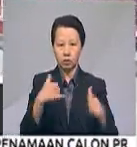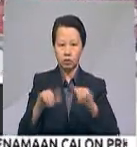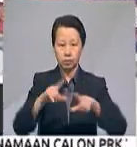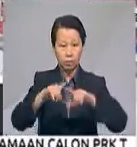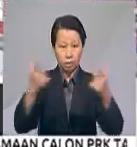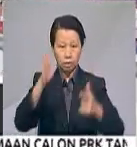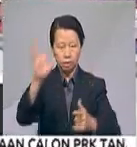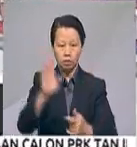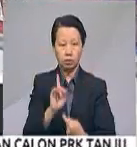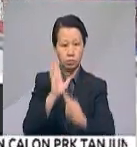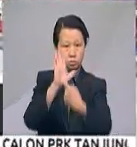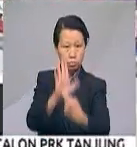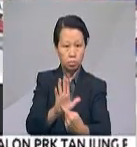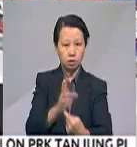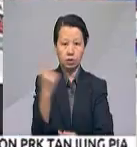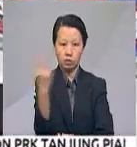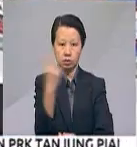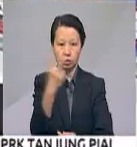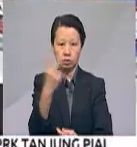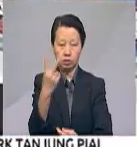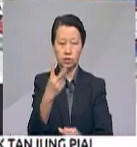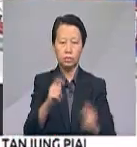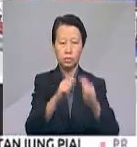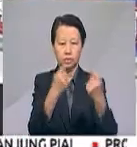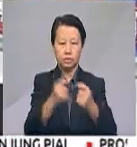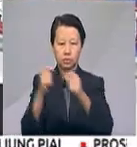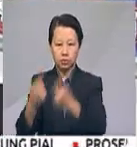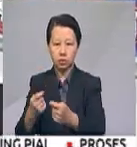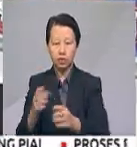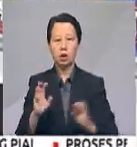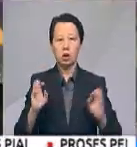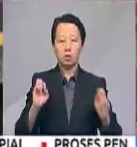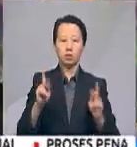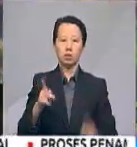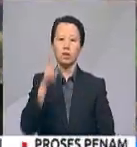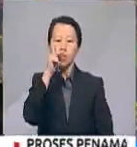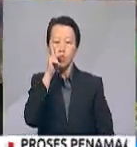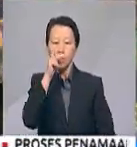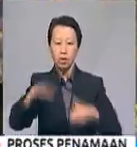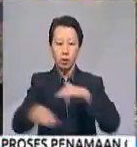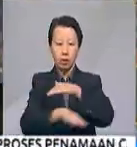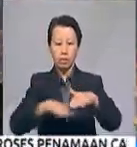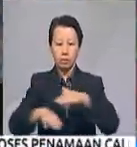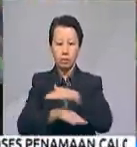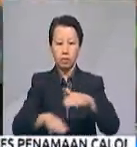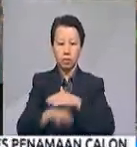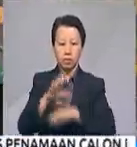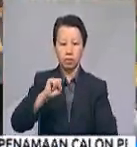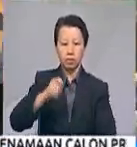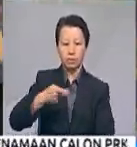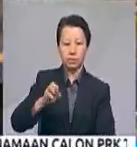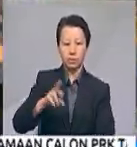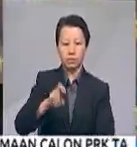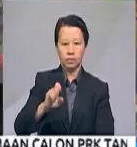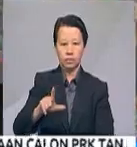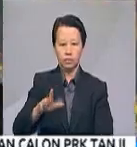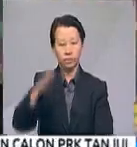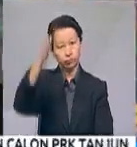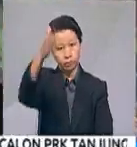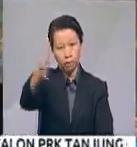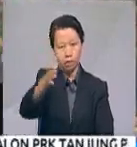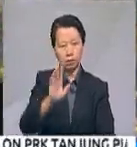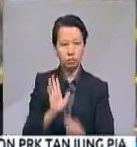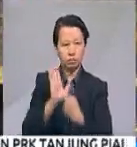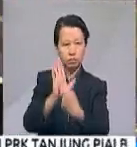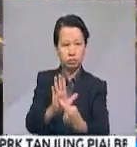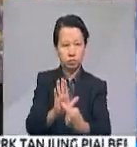yang akan ditampilkan oleh kedua-dua buah pasukan. Baik, Kedah di bawah kendalian Aidil Sharin Sahak dijangka akan